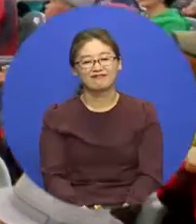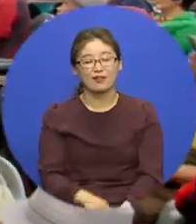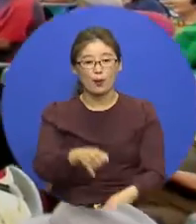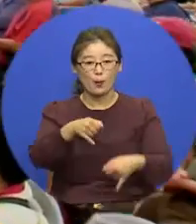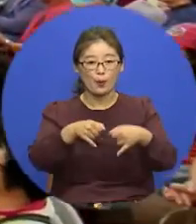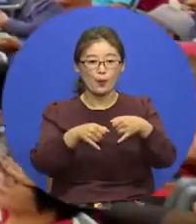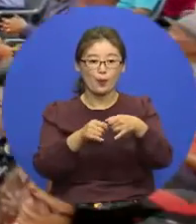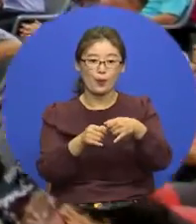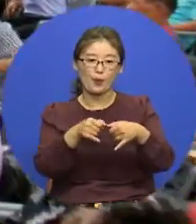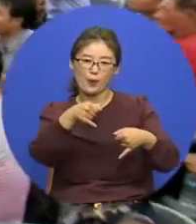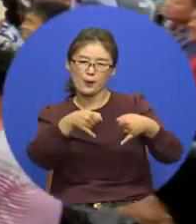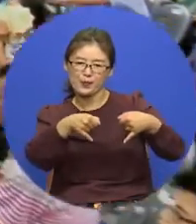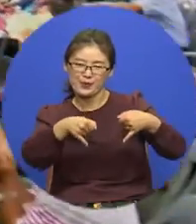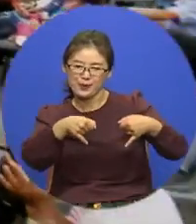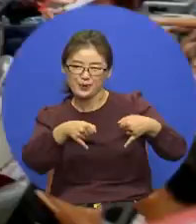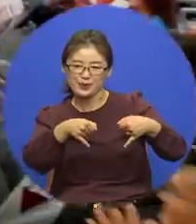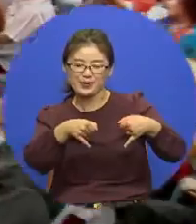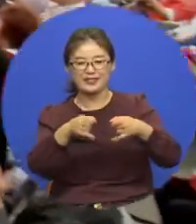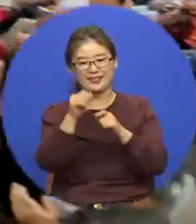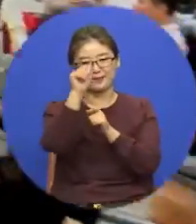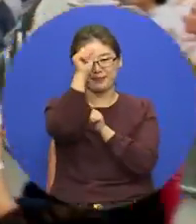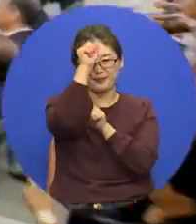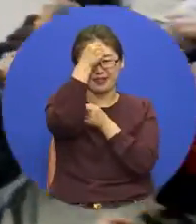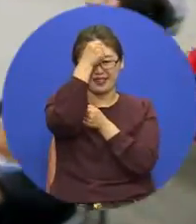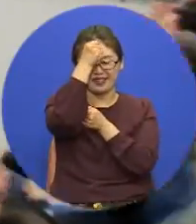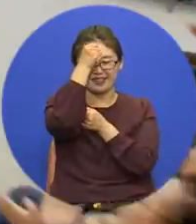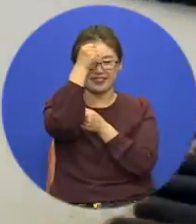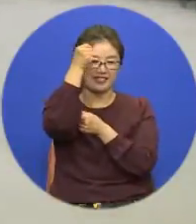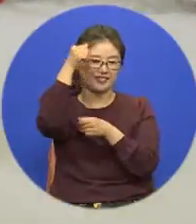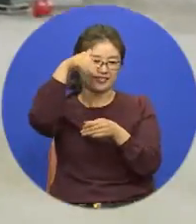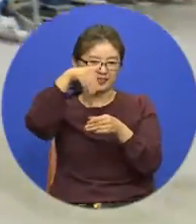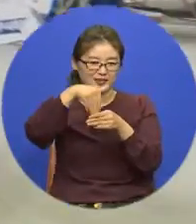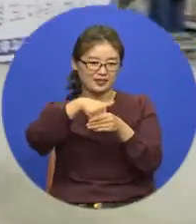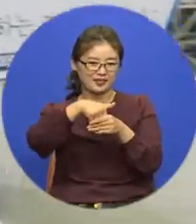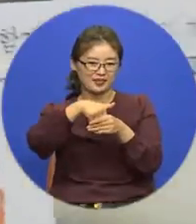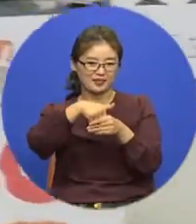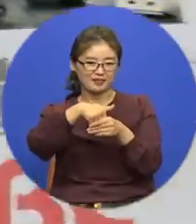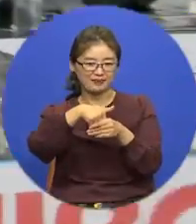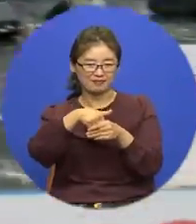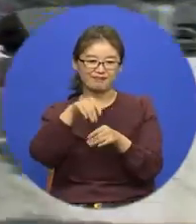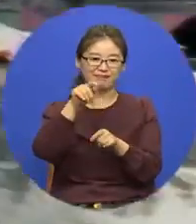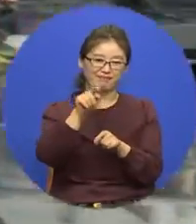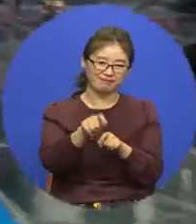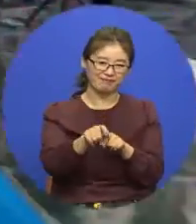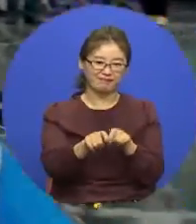굽이굽이 높은 구두 신고 간뿐이